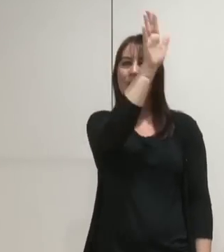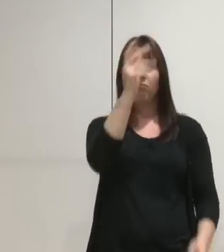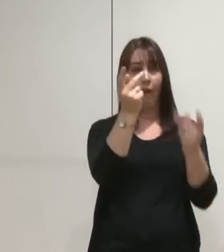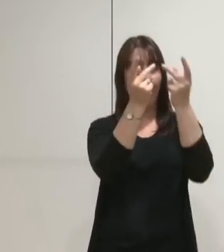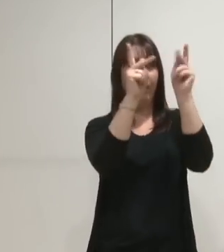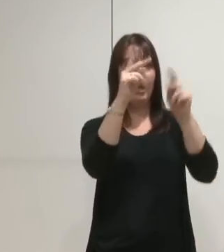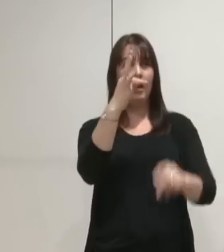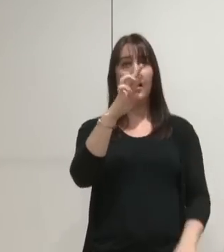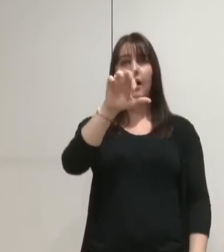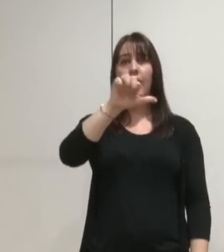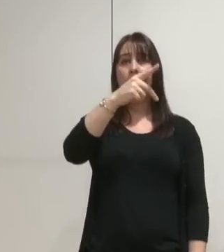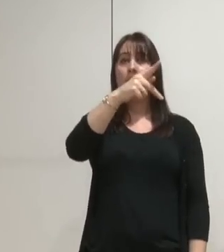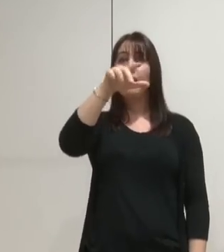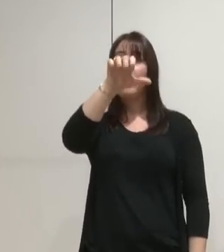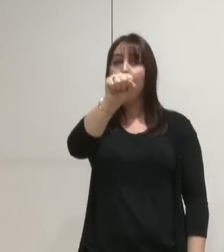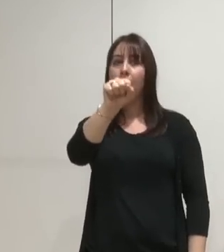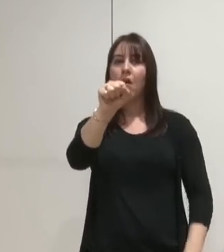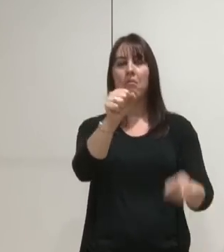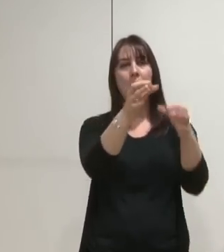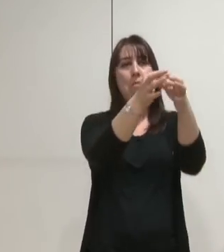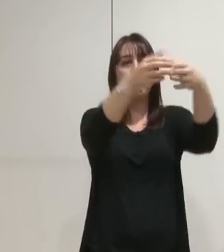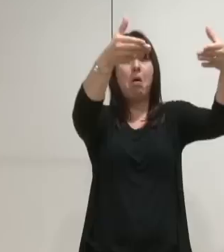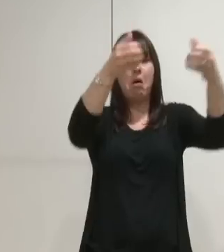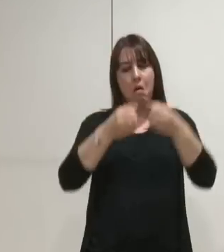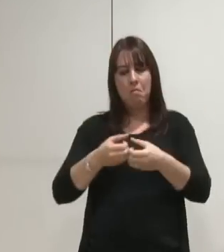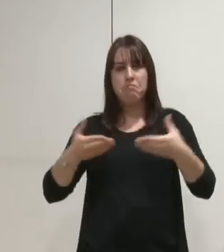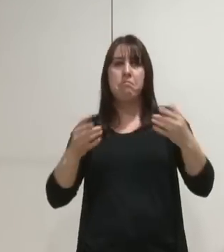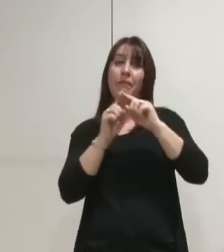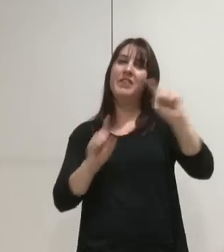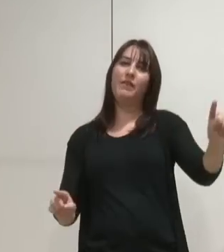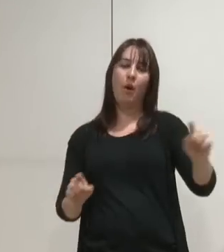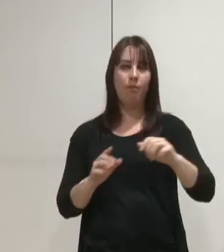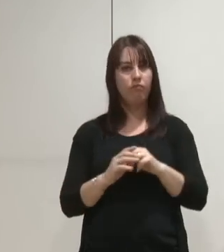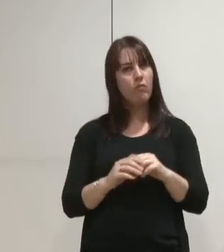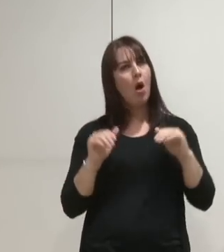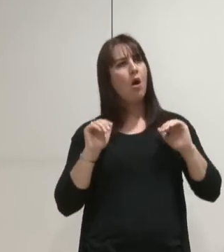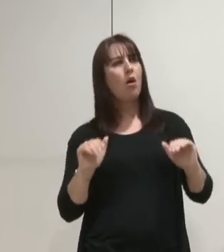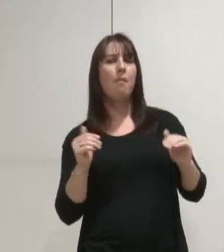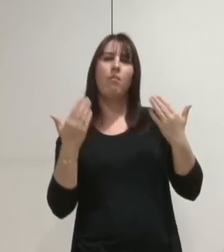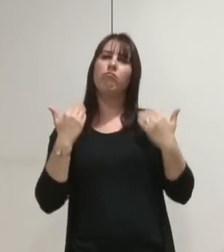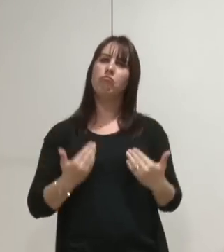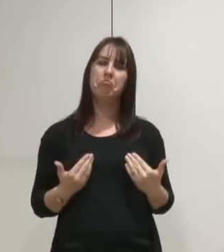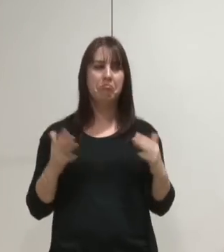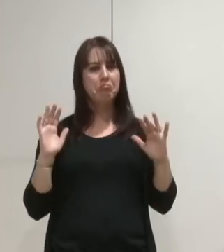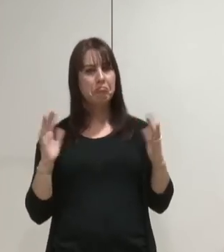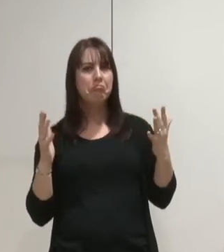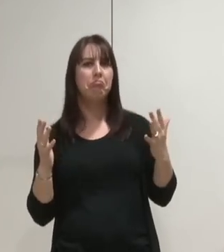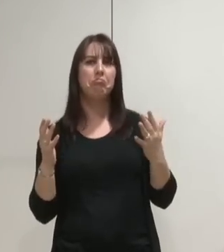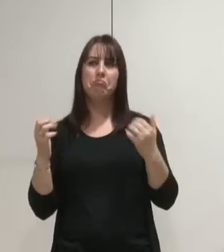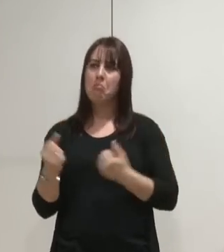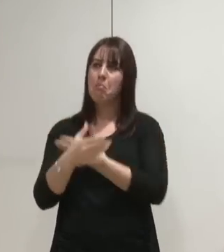ville puisque la ville de trappe n'a pas la même dynamique que celle de Grenoble je veux toutefois me féliciter ici de l'effort qui est fait par la